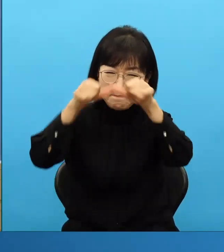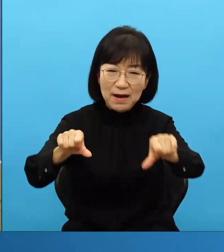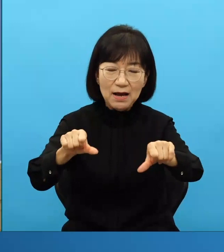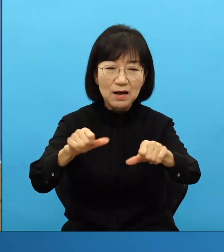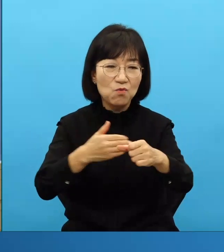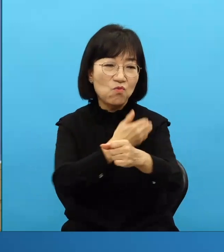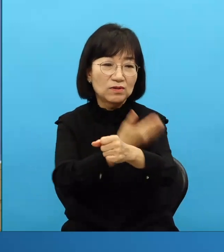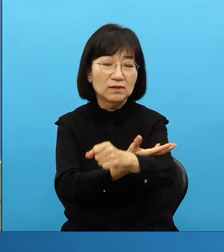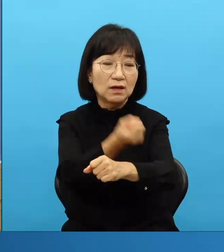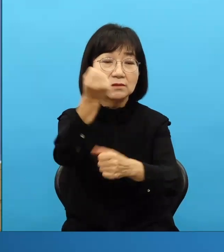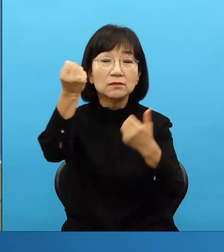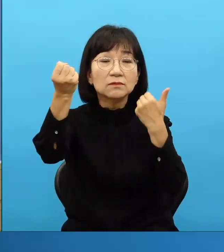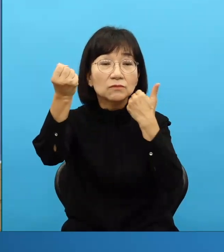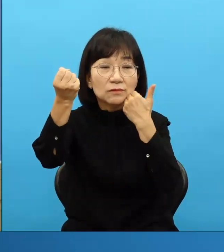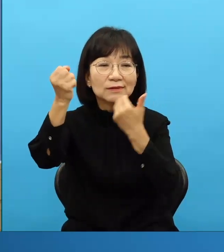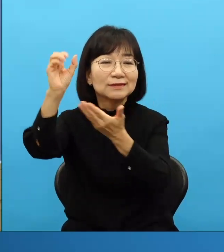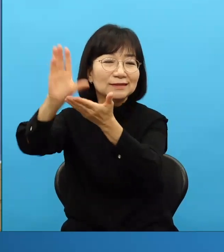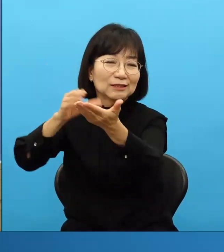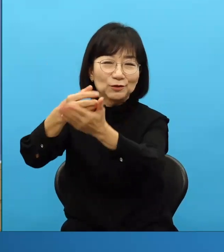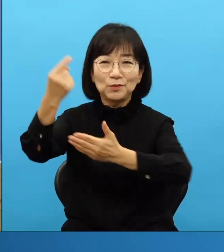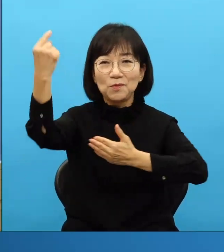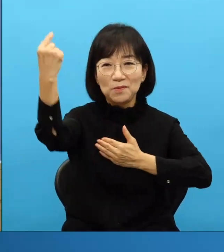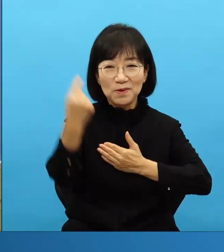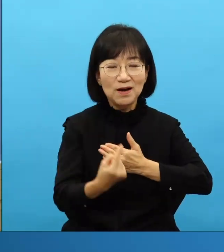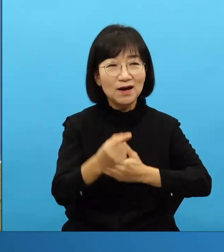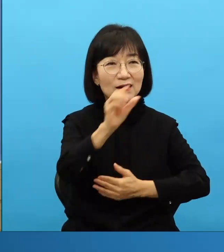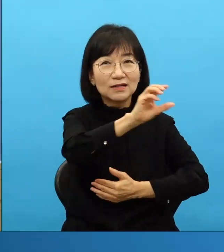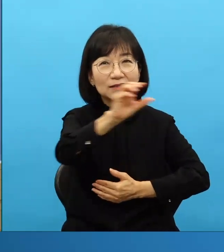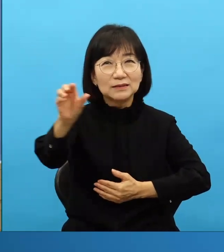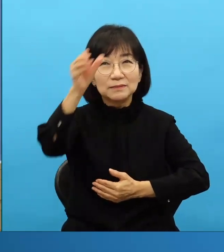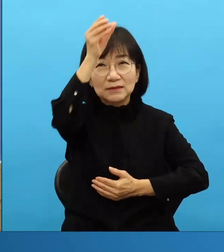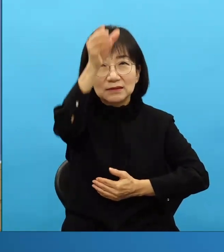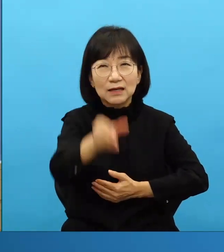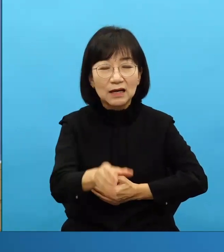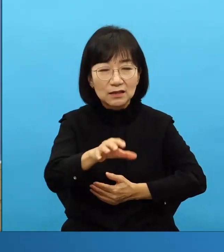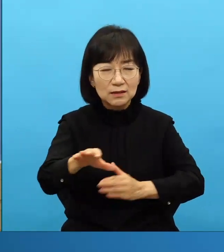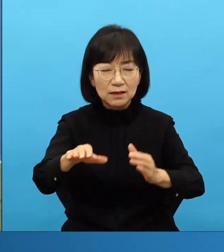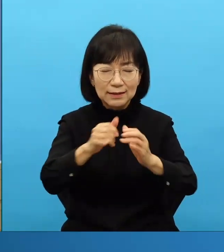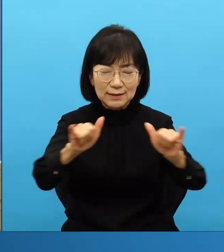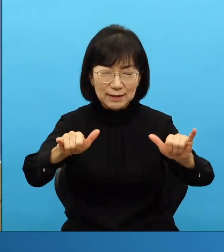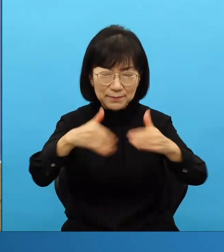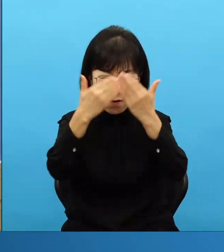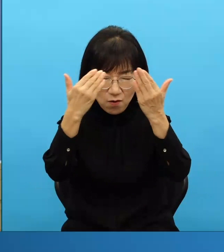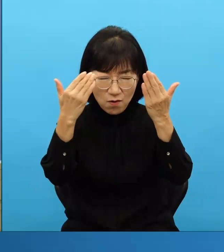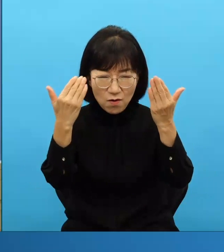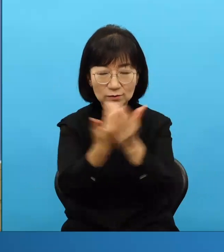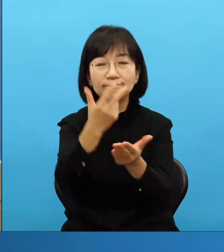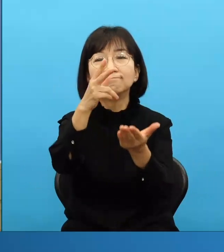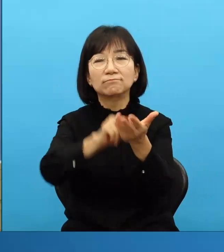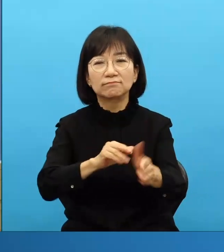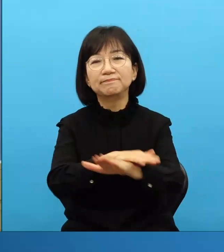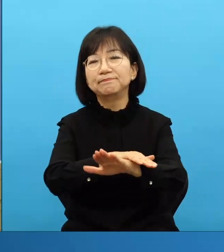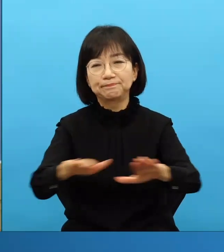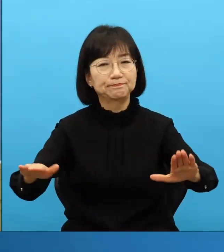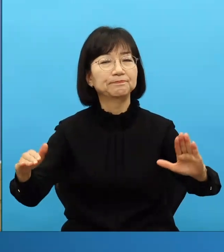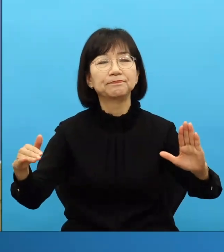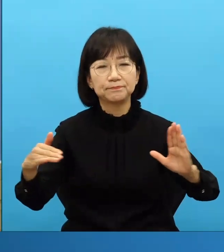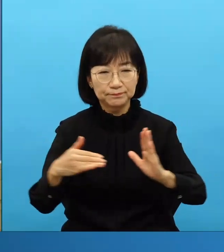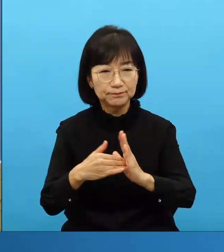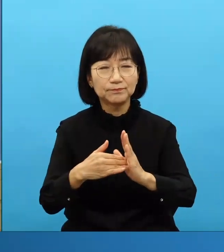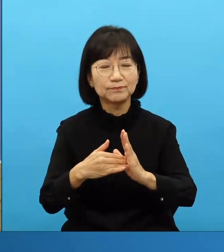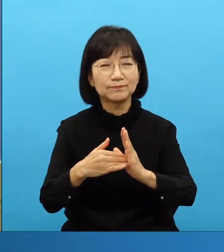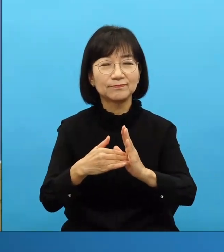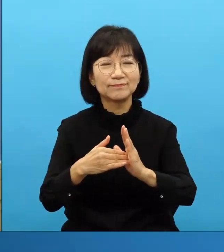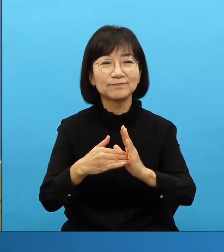그분이 오셔서 십자가에서 이 모든 인간의 문제를 다 해결하셨어요. The one who has authority to break down all of Satan's power